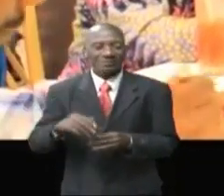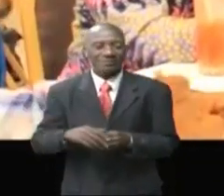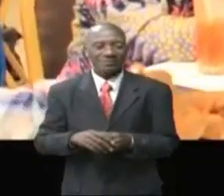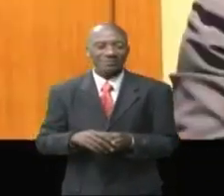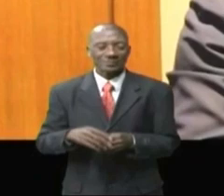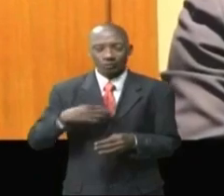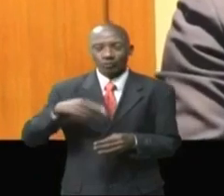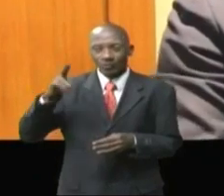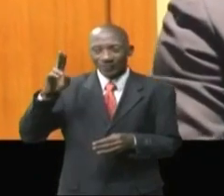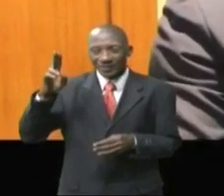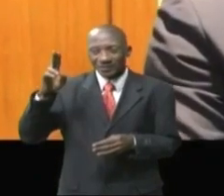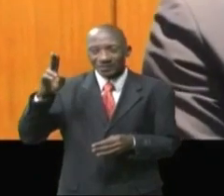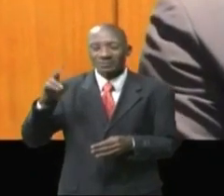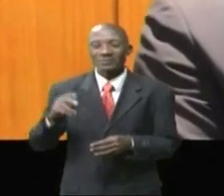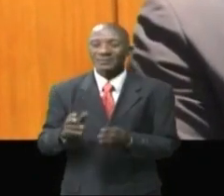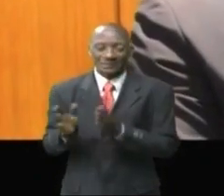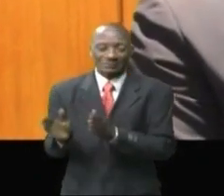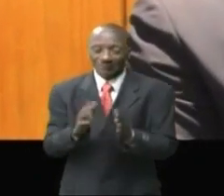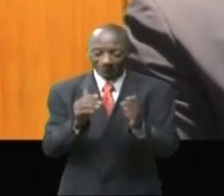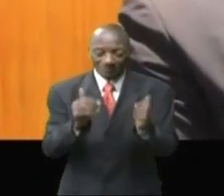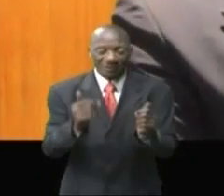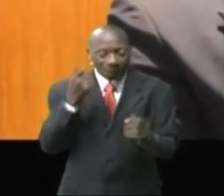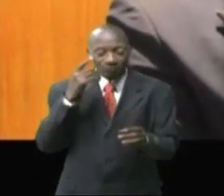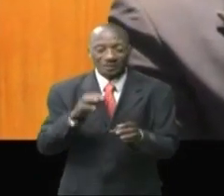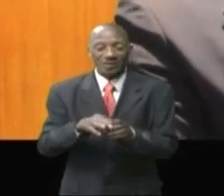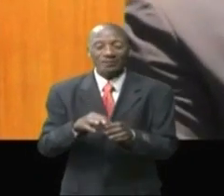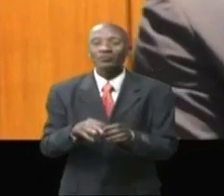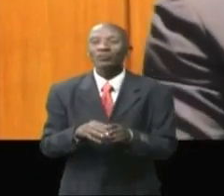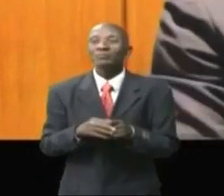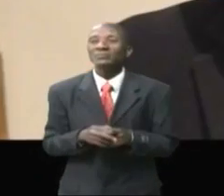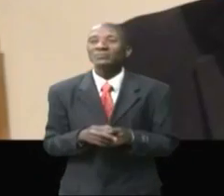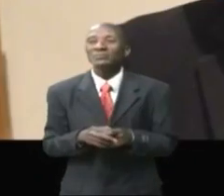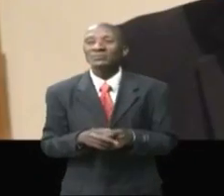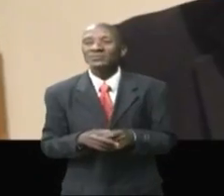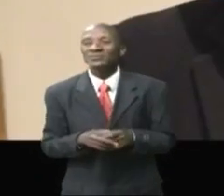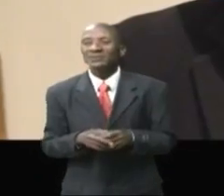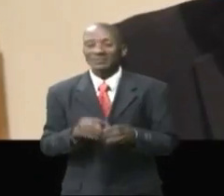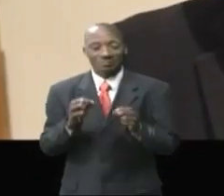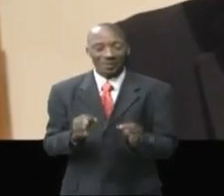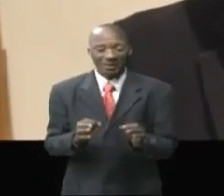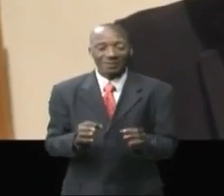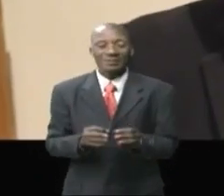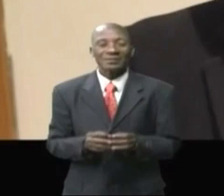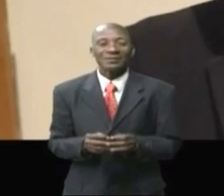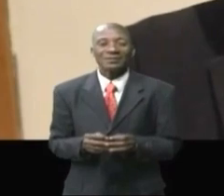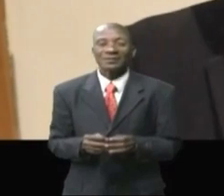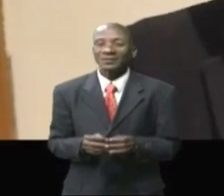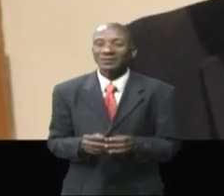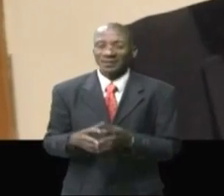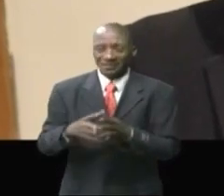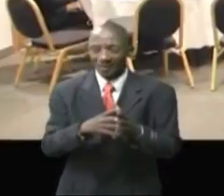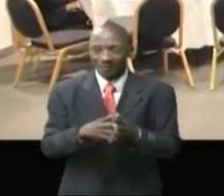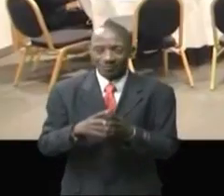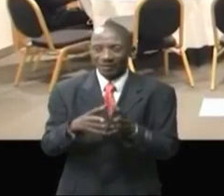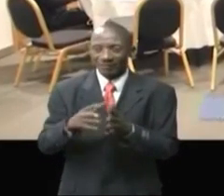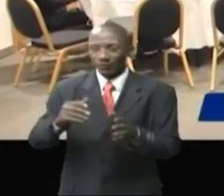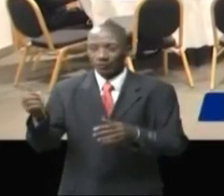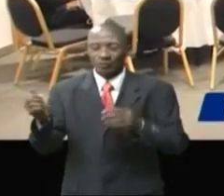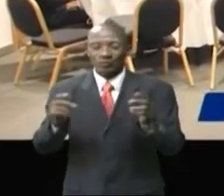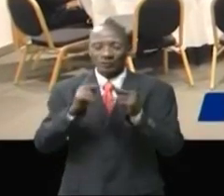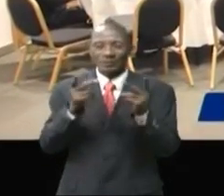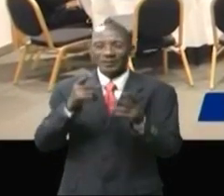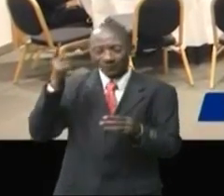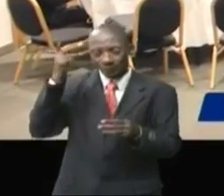les horizons de vie et de toutes les églises chrétiennes qui, dans le respect de leurs différences, partagent leurs expériences